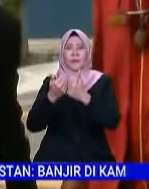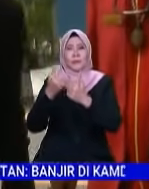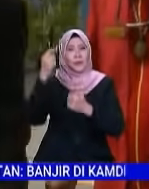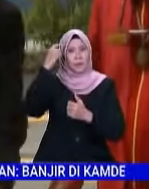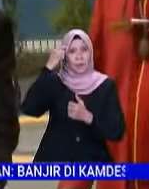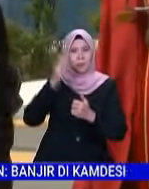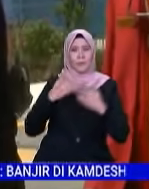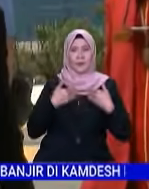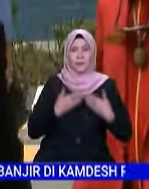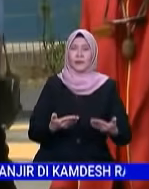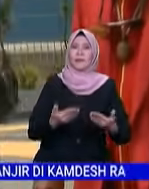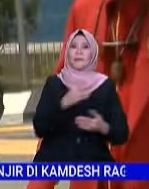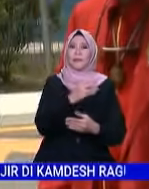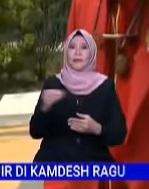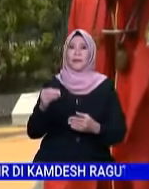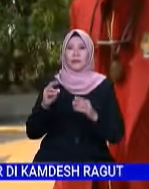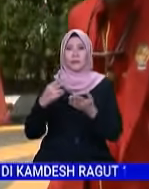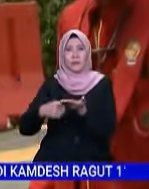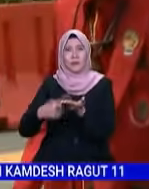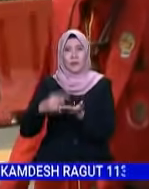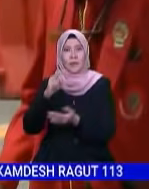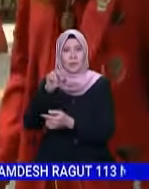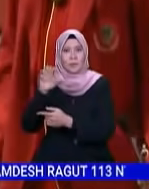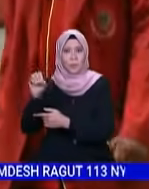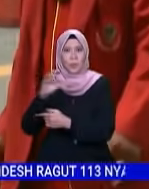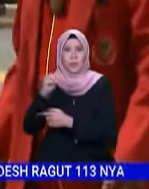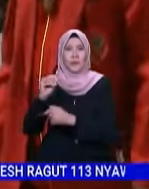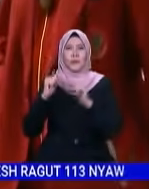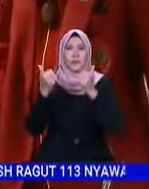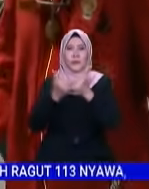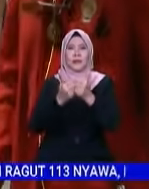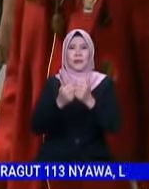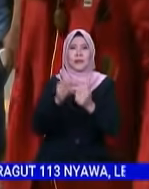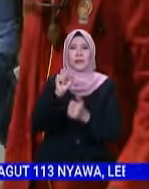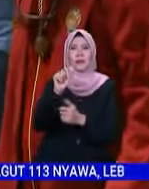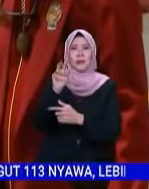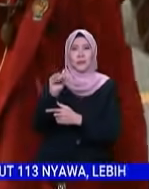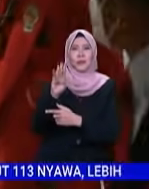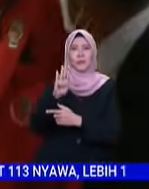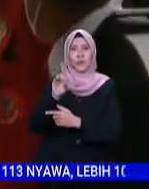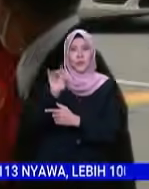Prihatin, Dewan Perundingan NGO dan Pertubuhan Salam Budi.